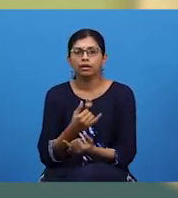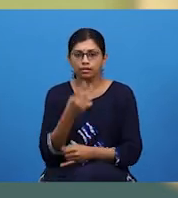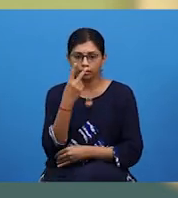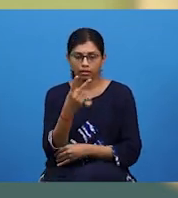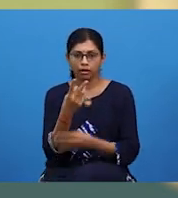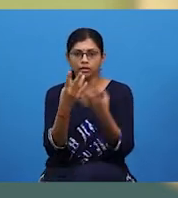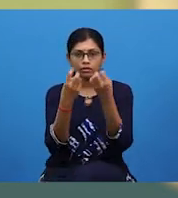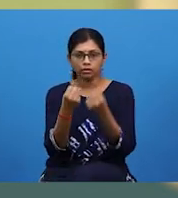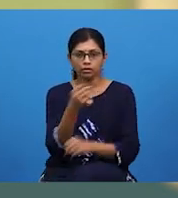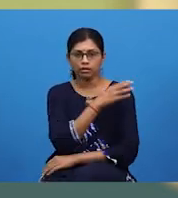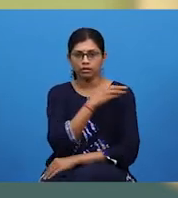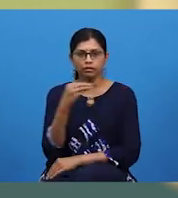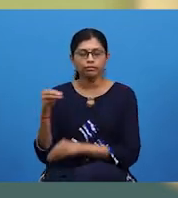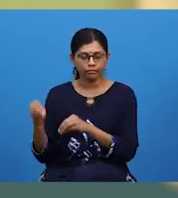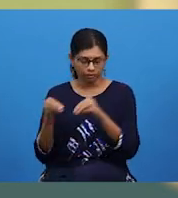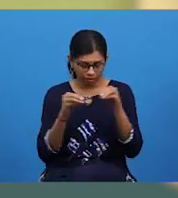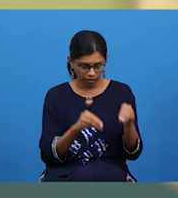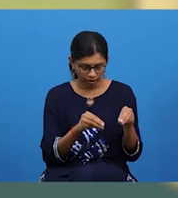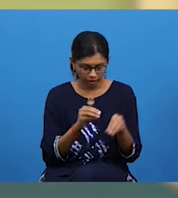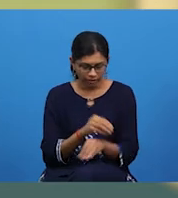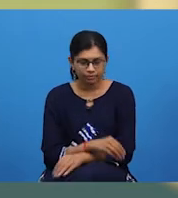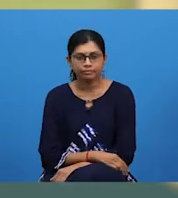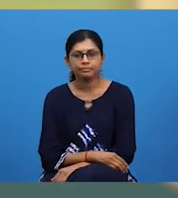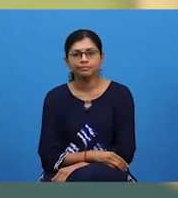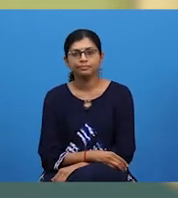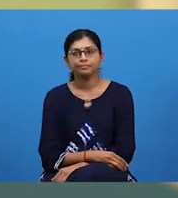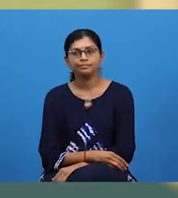pencernaan serta penyiar tinjaan.